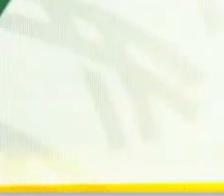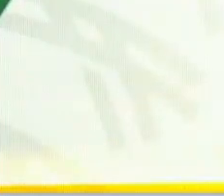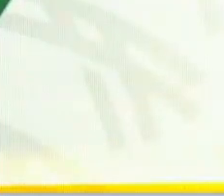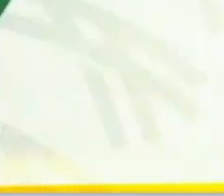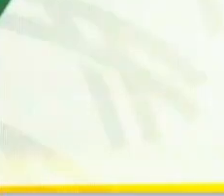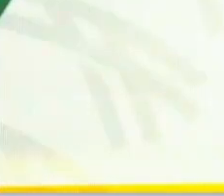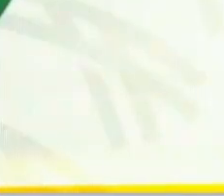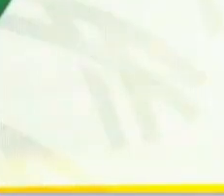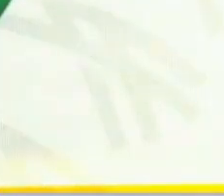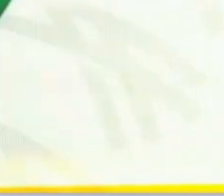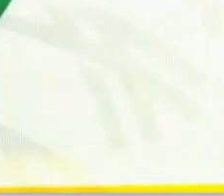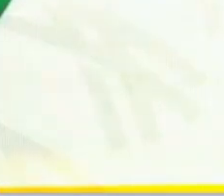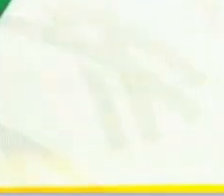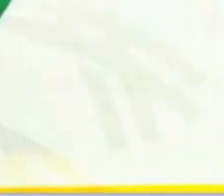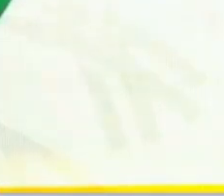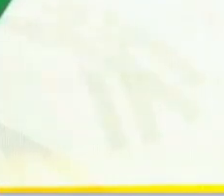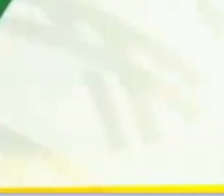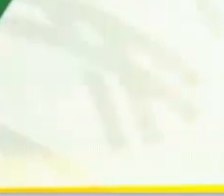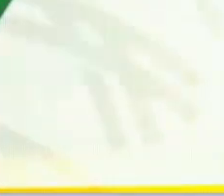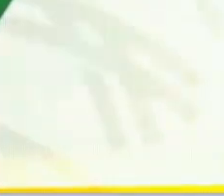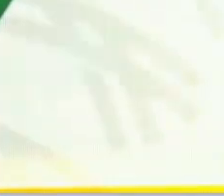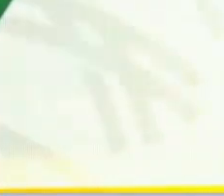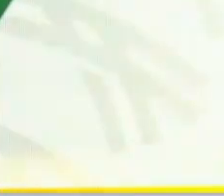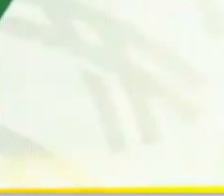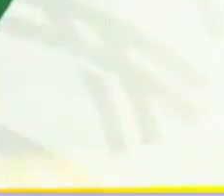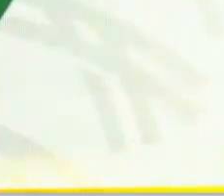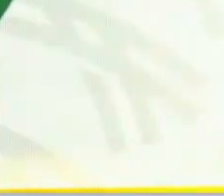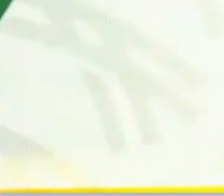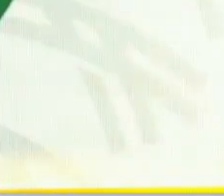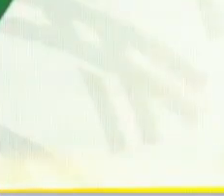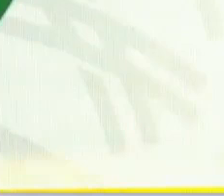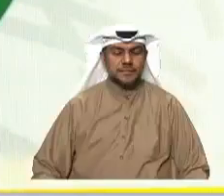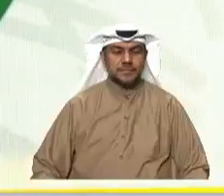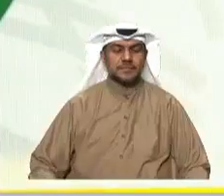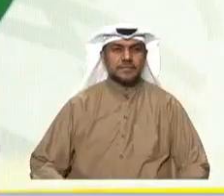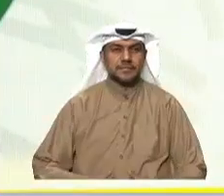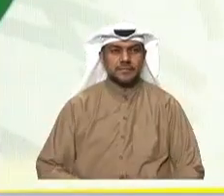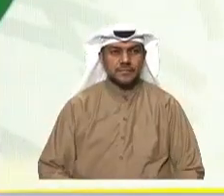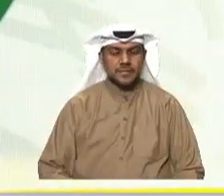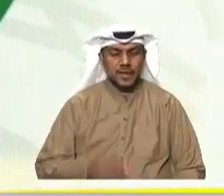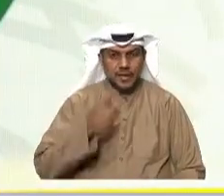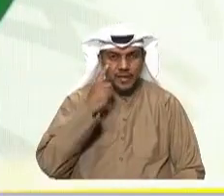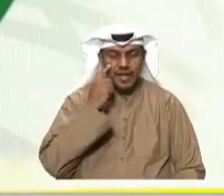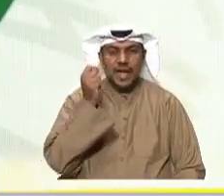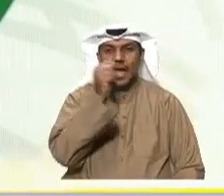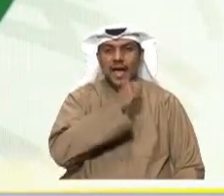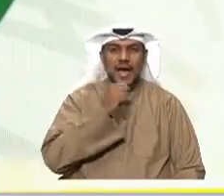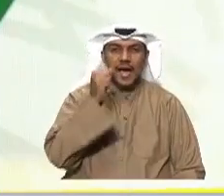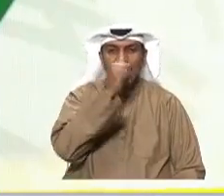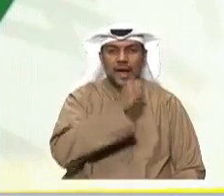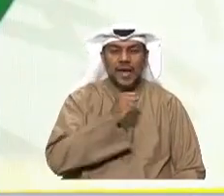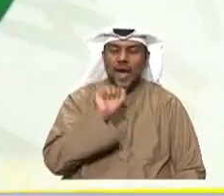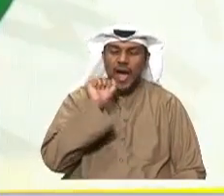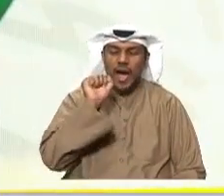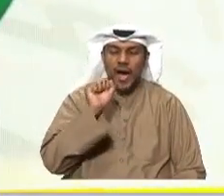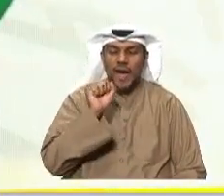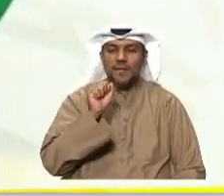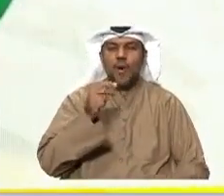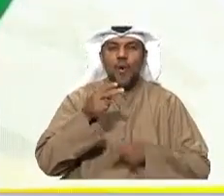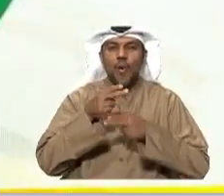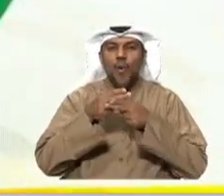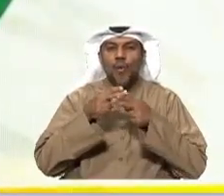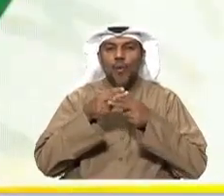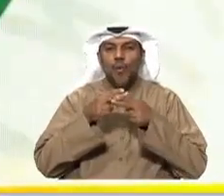وخروا الكويت وصل، وخروا سووا له محل. فعلا في هذه العبارات الجميلة والفاصل الغنائي الجميل